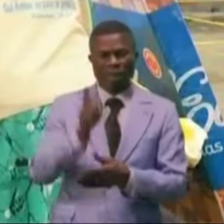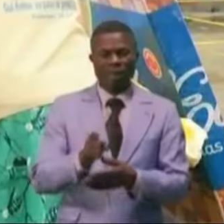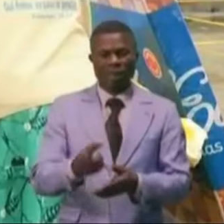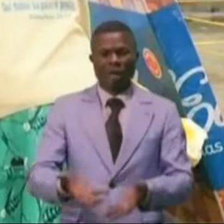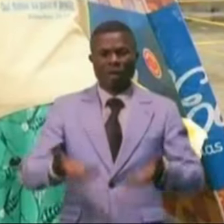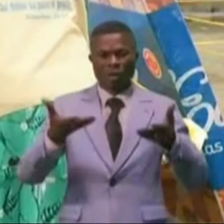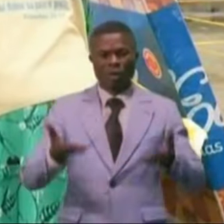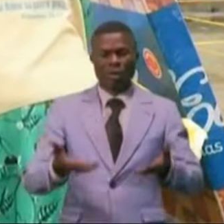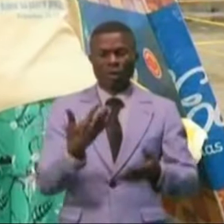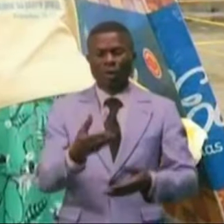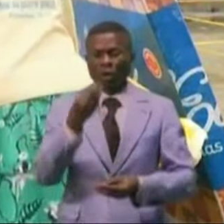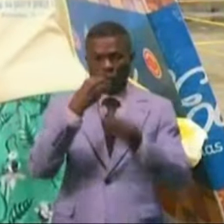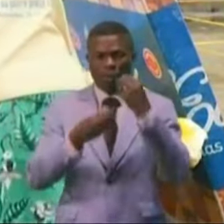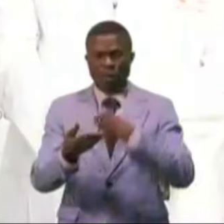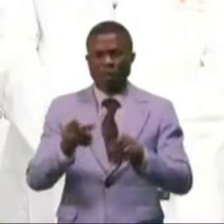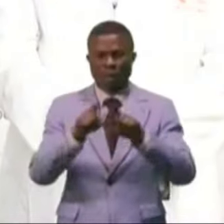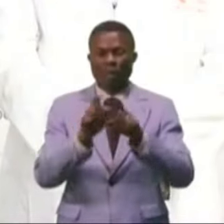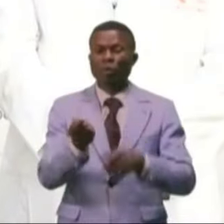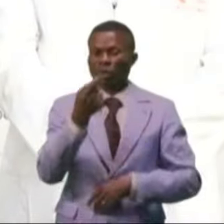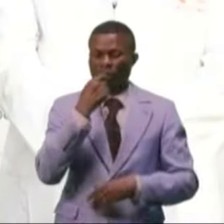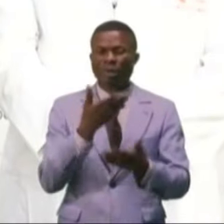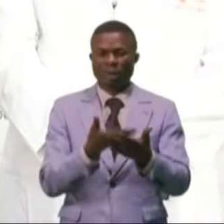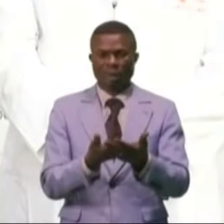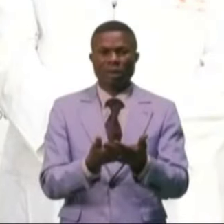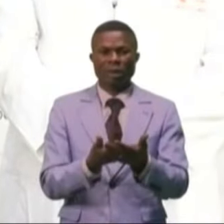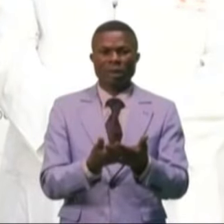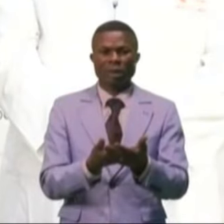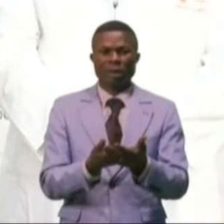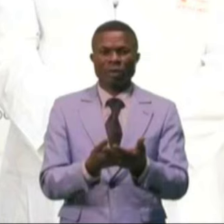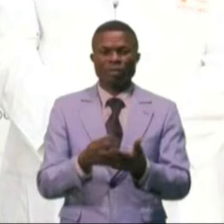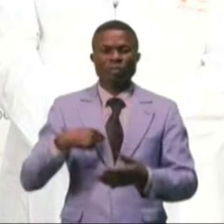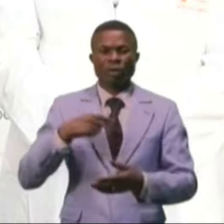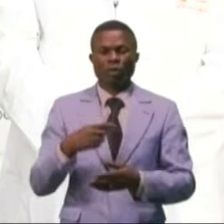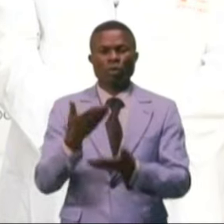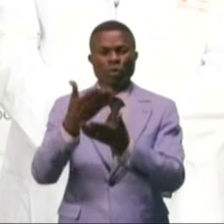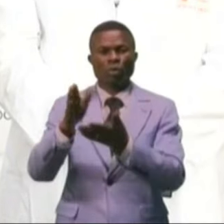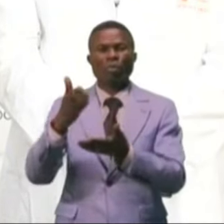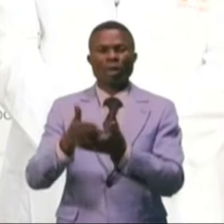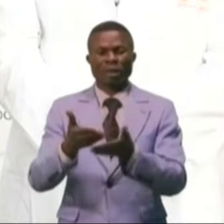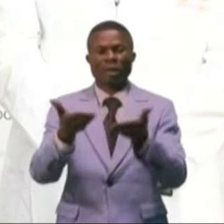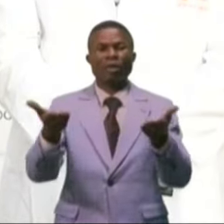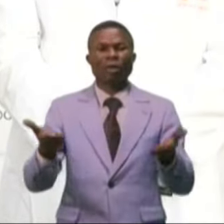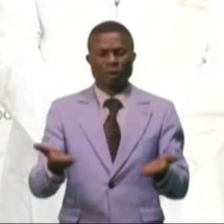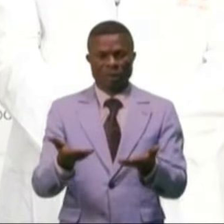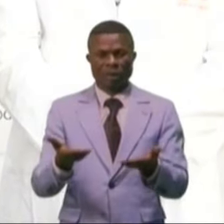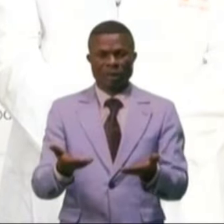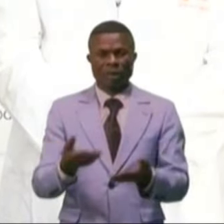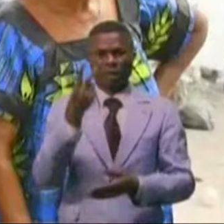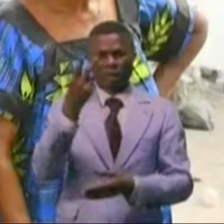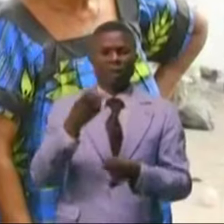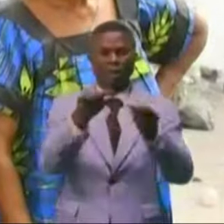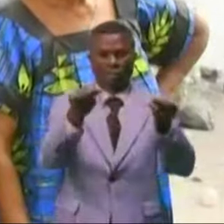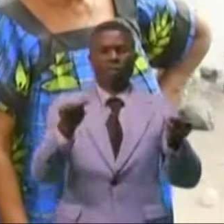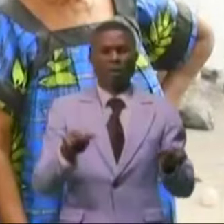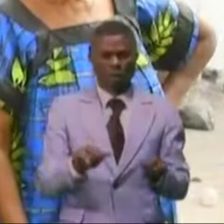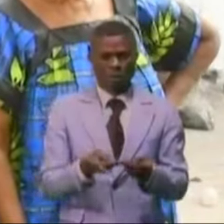vivres et non-vivres et des médicaments que nous allons distribuer au niveau des deux sites. Nous le faisons avec